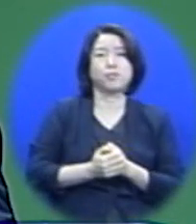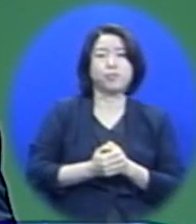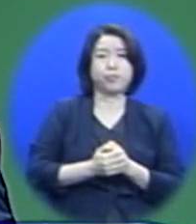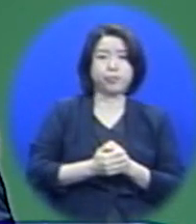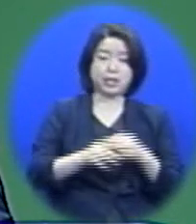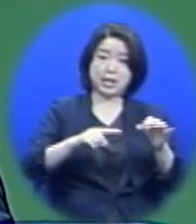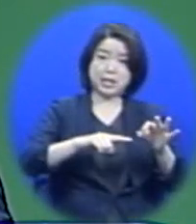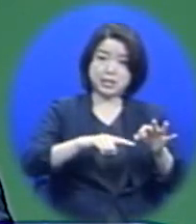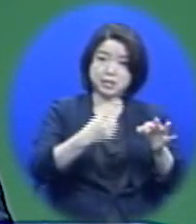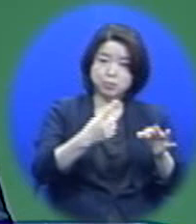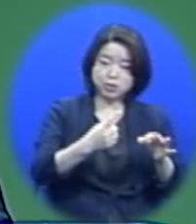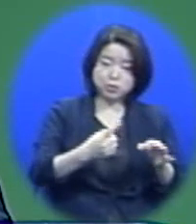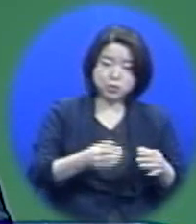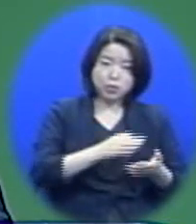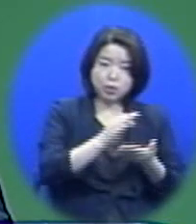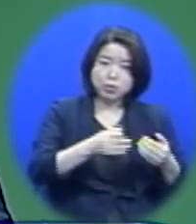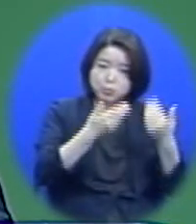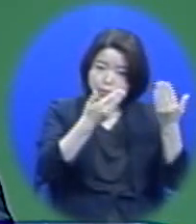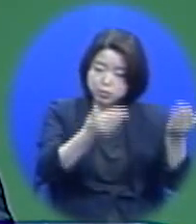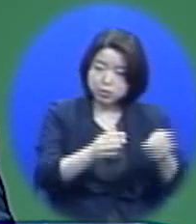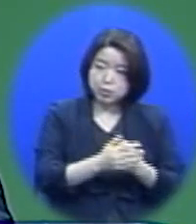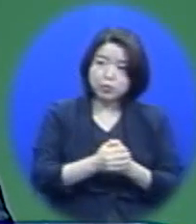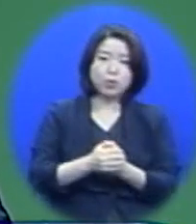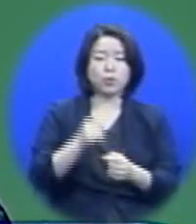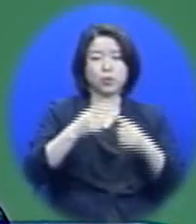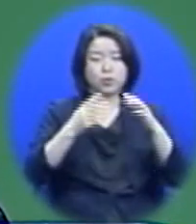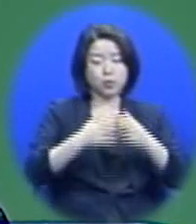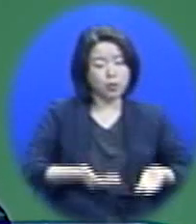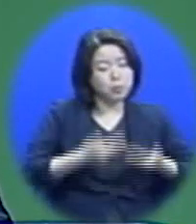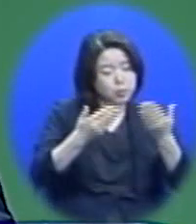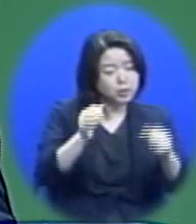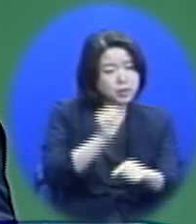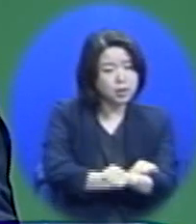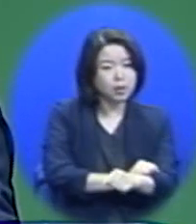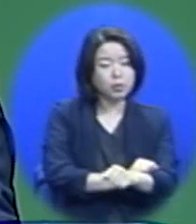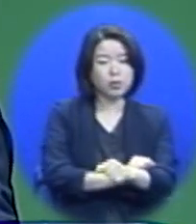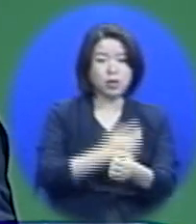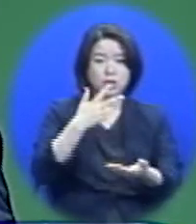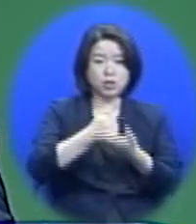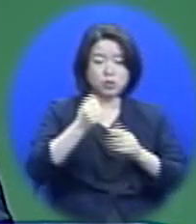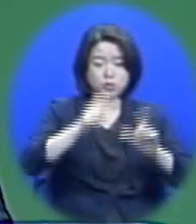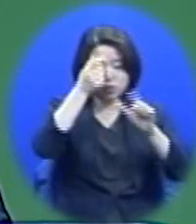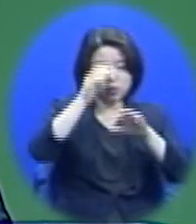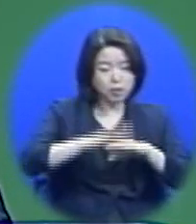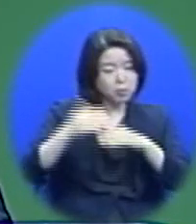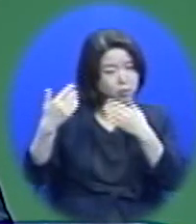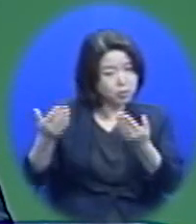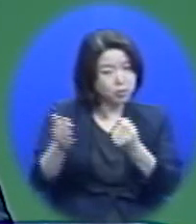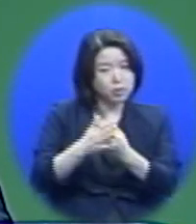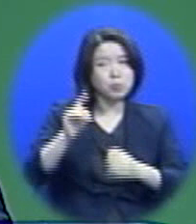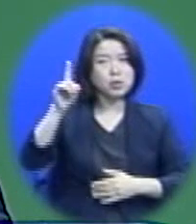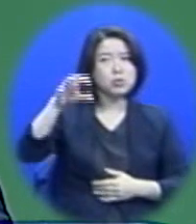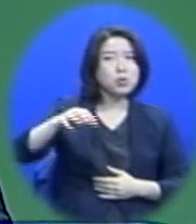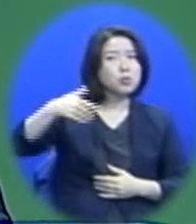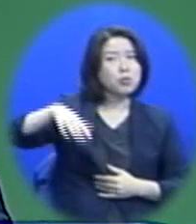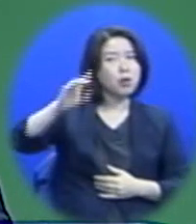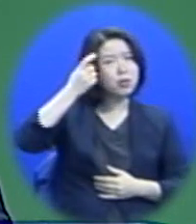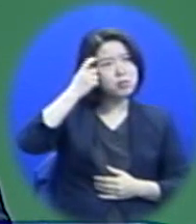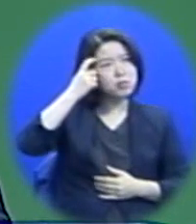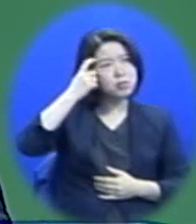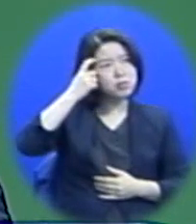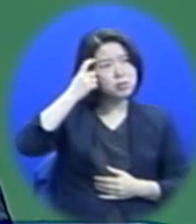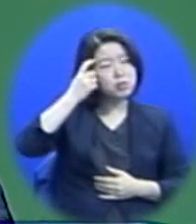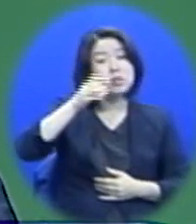헌금도 잘했고 교회 봉사도 열심히 했고 주일 성수를 지금까지 했으니까 천국은 가겠지 했는데